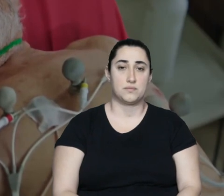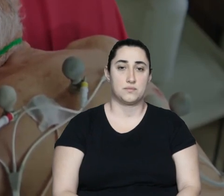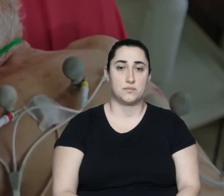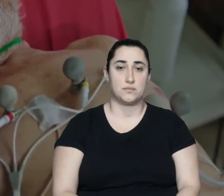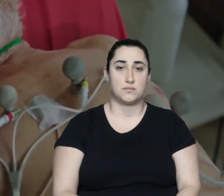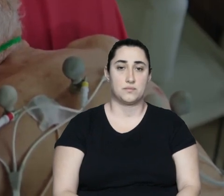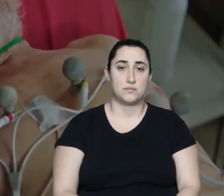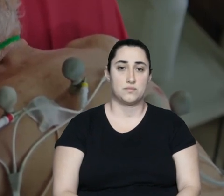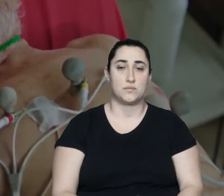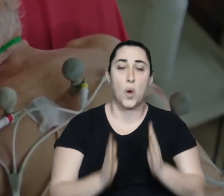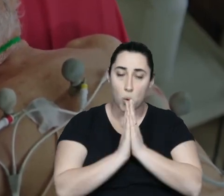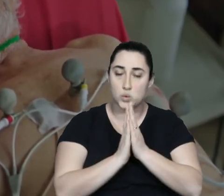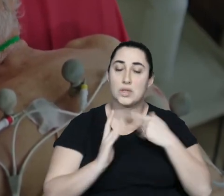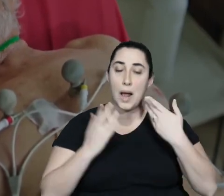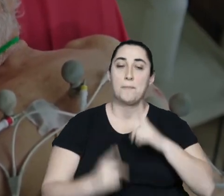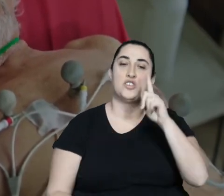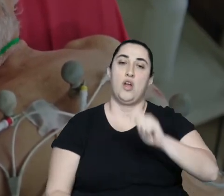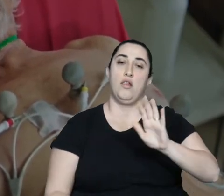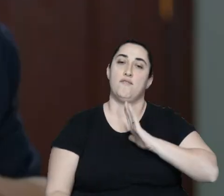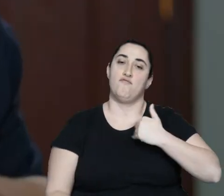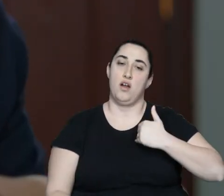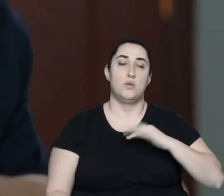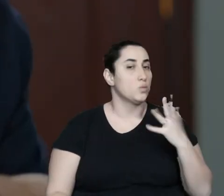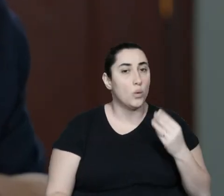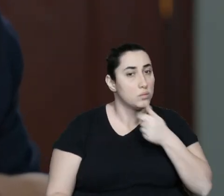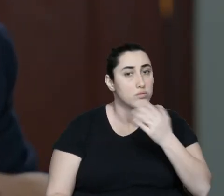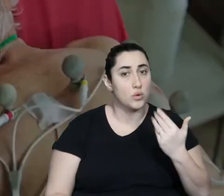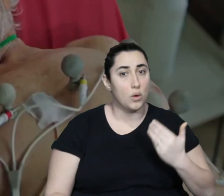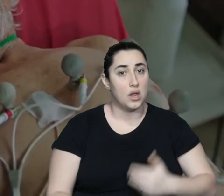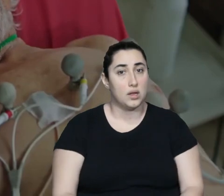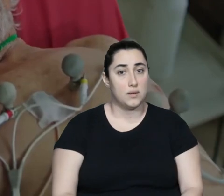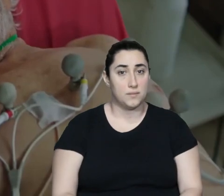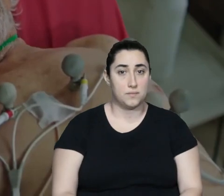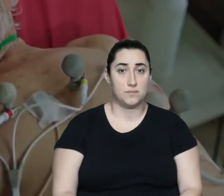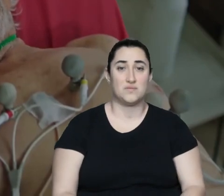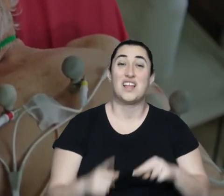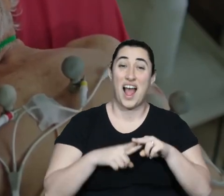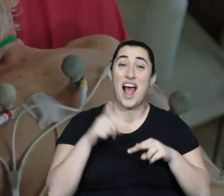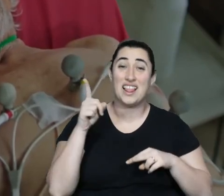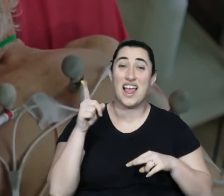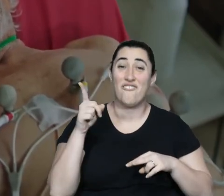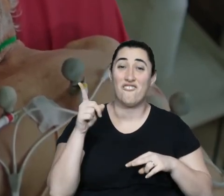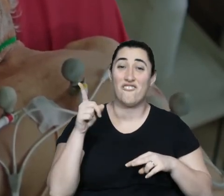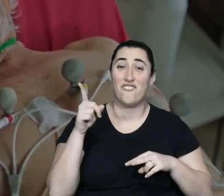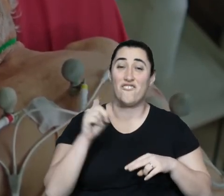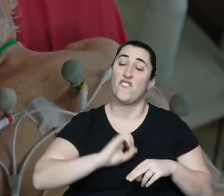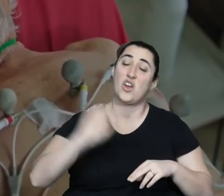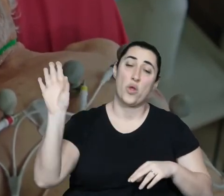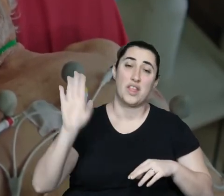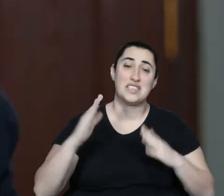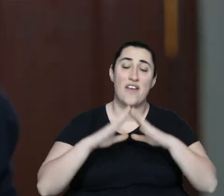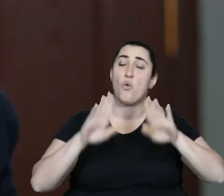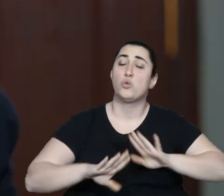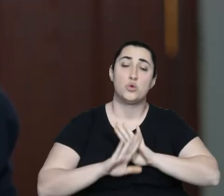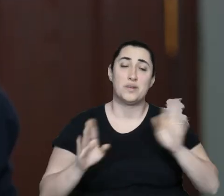Özürünü bir tek şartla kabul ederim evladım. Nedir o baba, söyle. O Alev'i gönder o